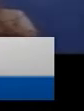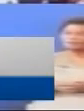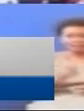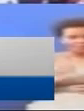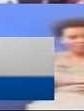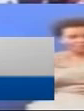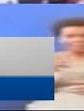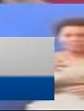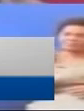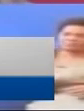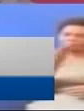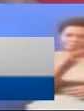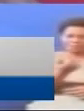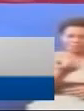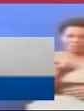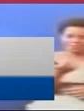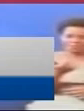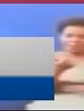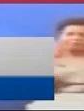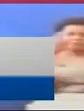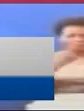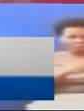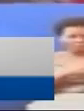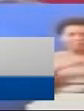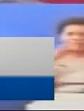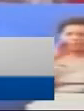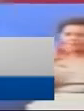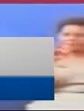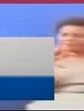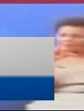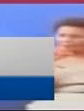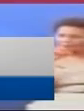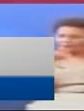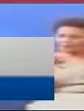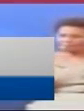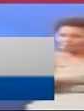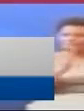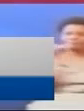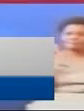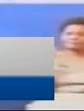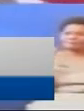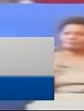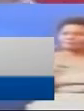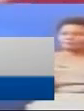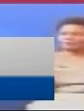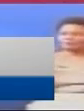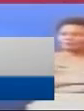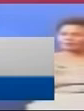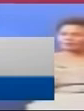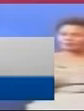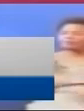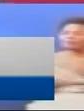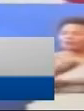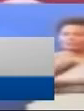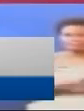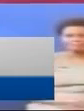rasmi. Katika bajeti hii pia serikali imeahidi kutumia fedha kuimarisha sekta ya usafiri kwa kuendelea na